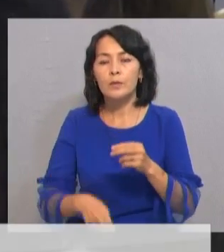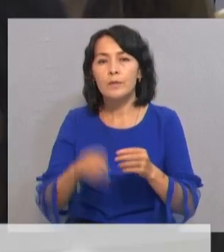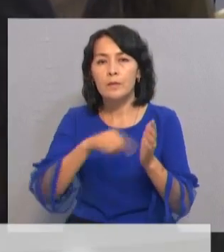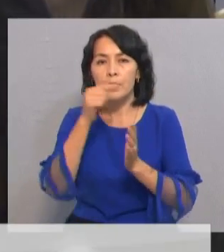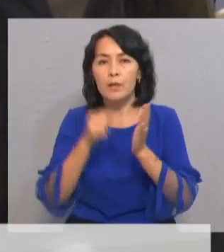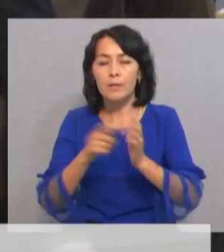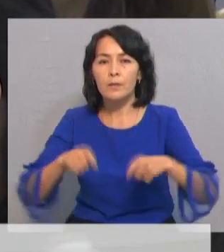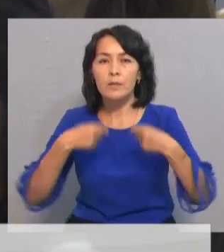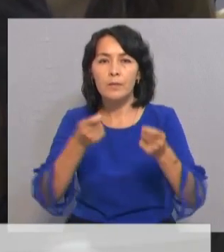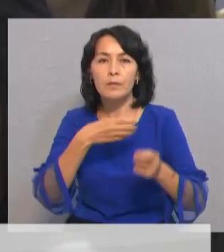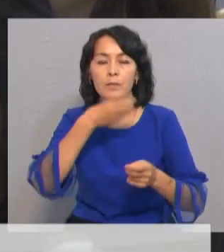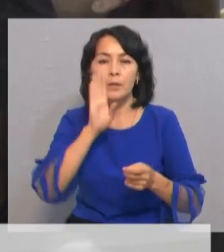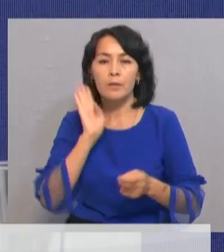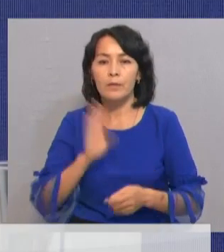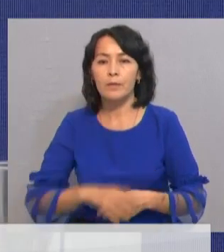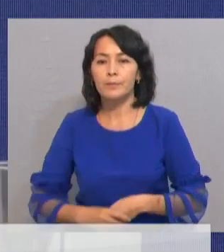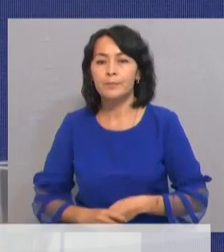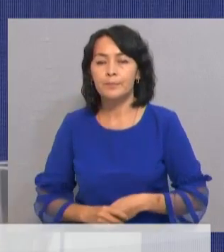вопрос обеспечения питьевой водой.